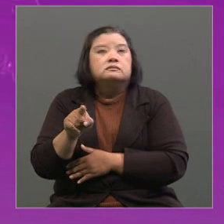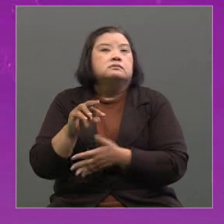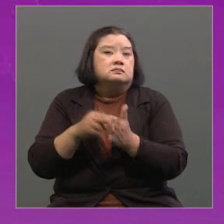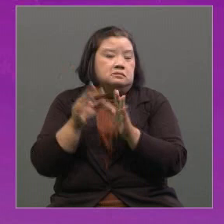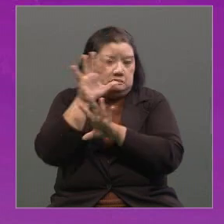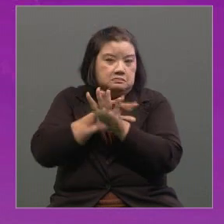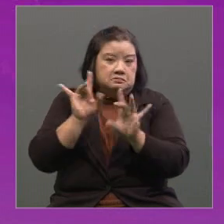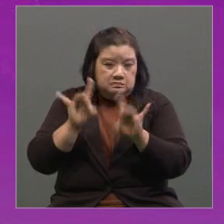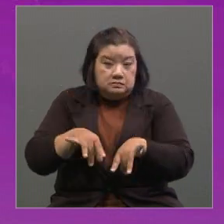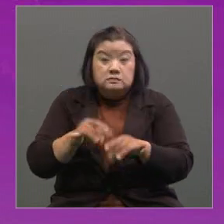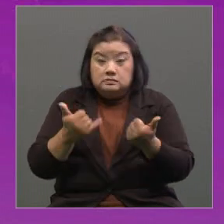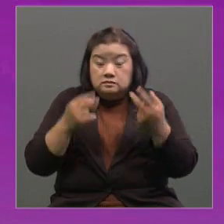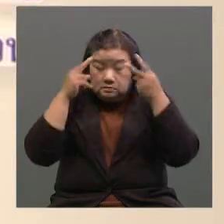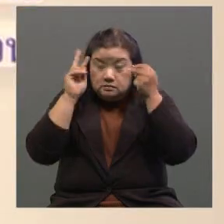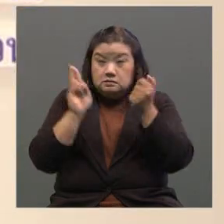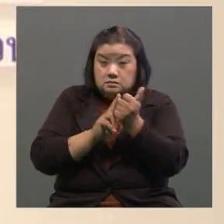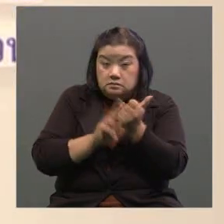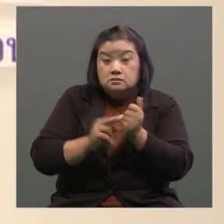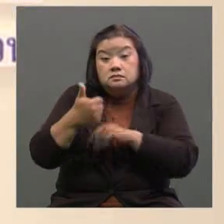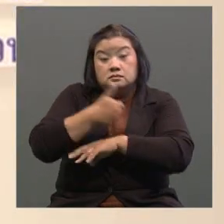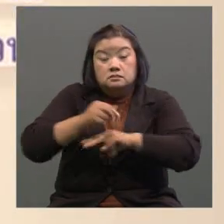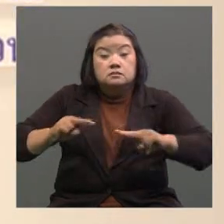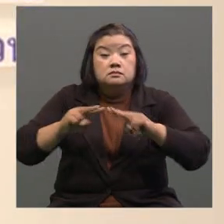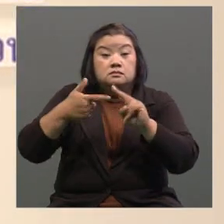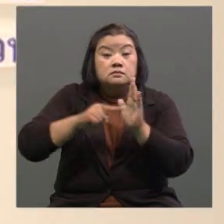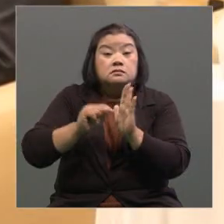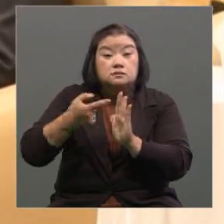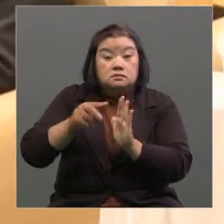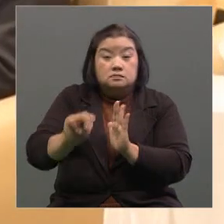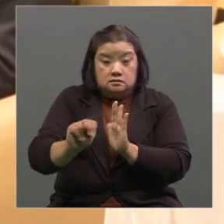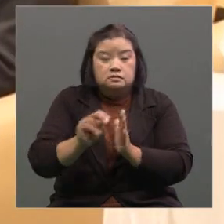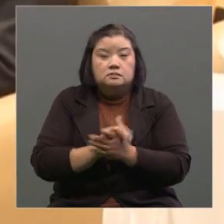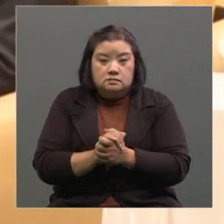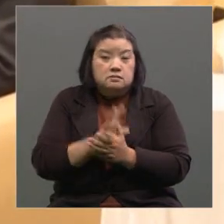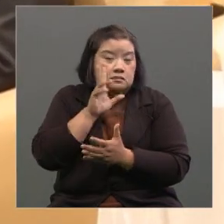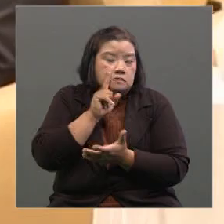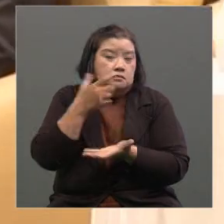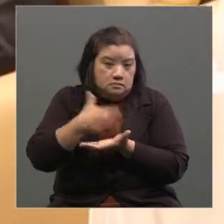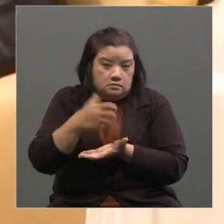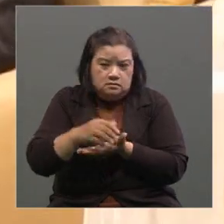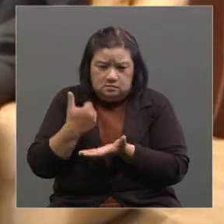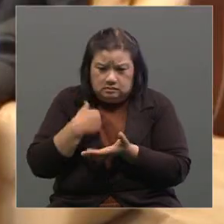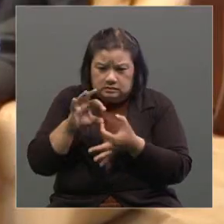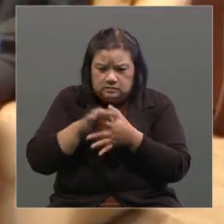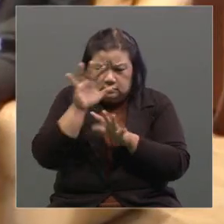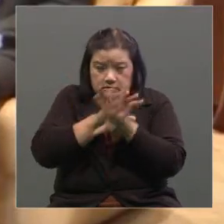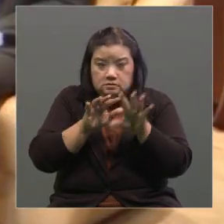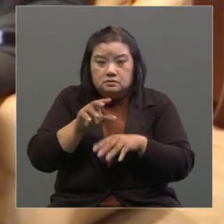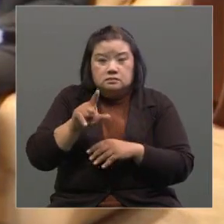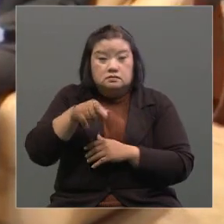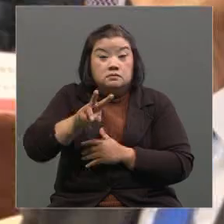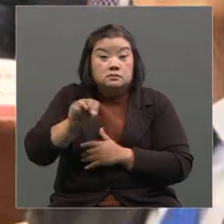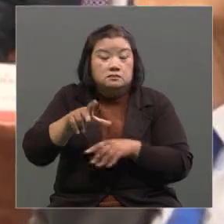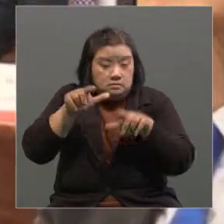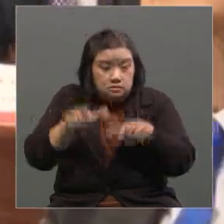ฐวิภาค่ะรองนายกรัฐมนตรีและรัฐมนตรีว่าการกระทรวงพลังงานนะคะก็มีการแถลงข่าวความร่วมมือเพื่อลดฝุ่น PM2.5 จากยานย